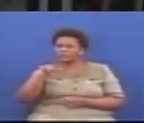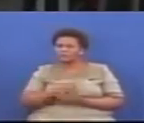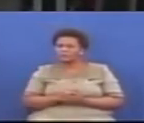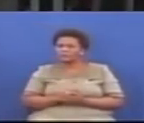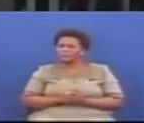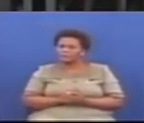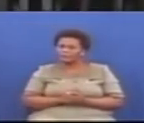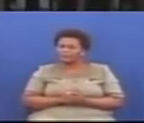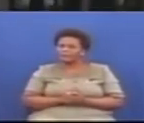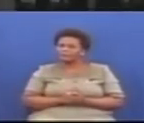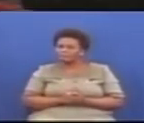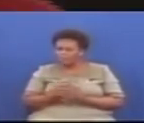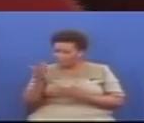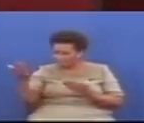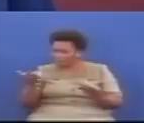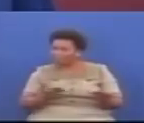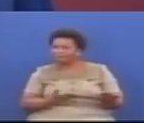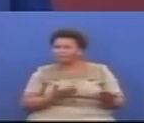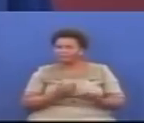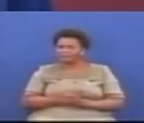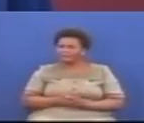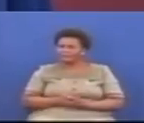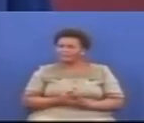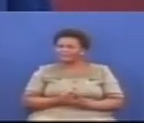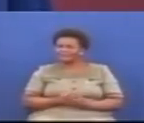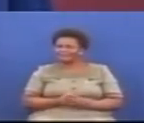karibu sana Urso.